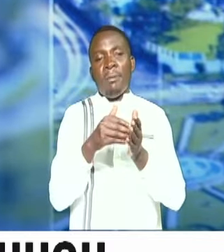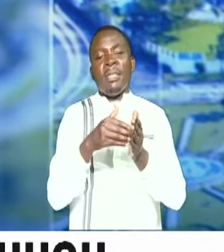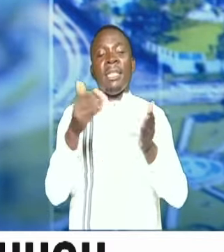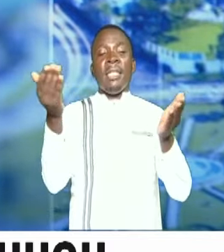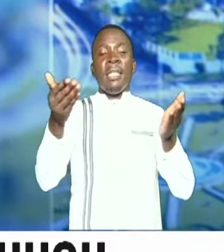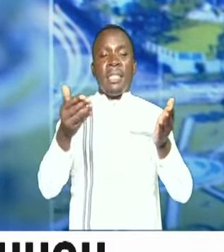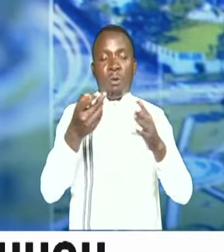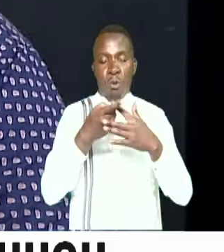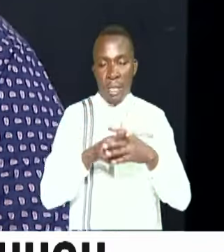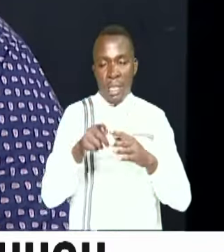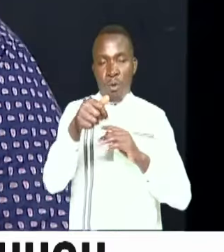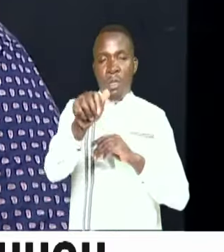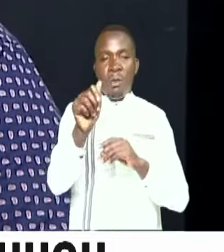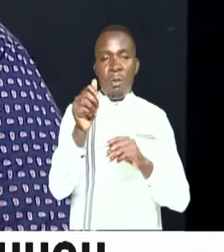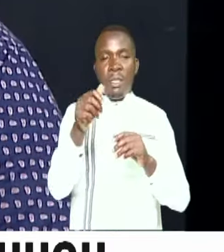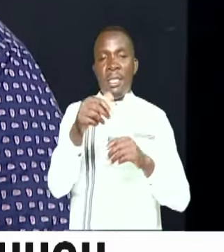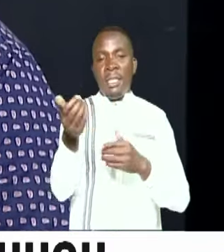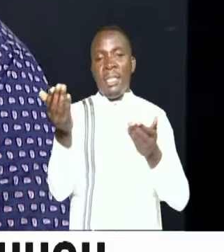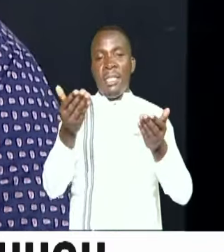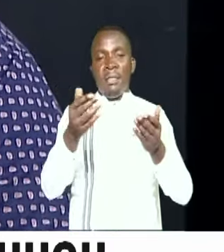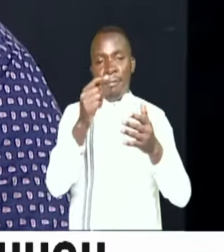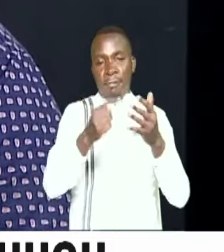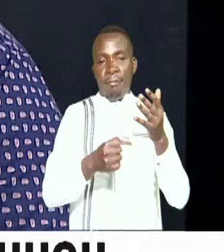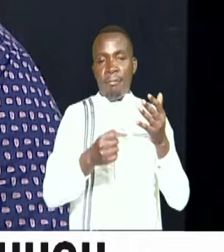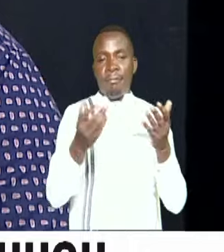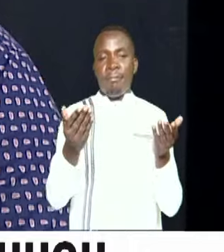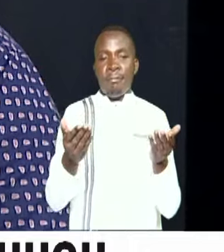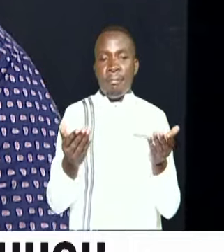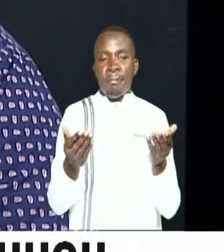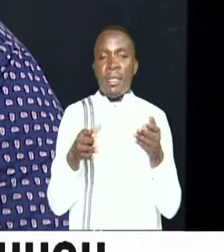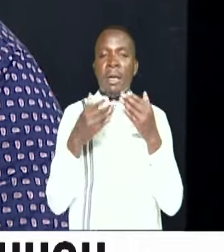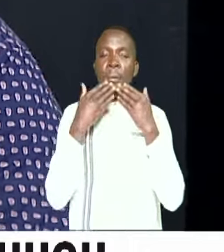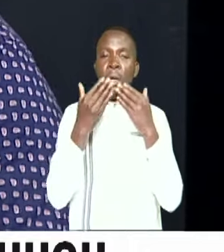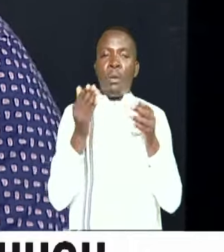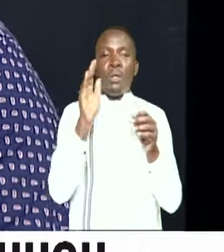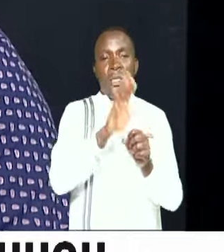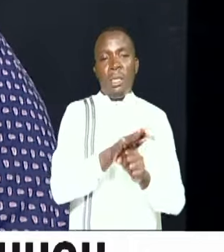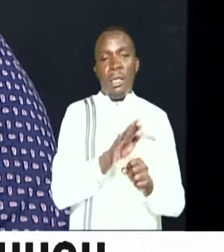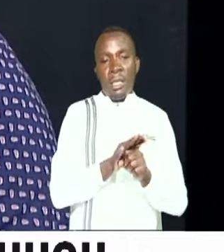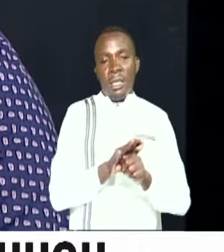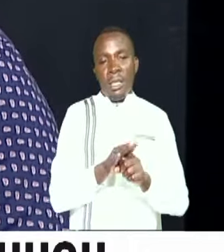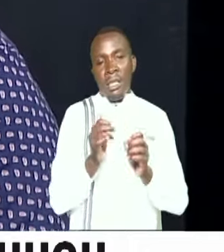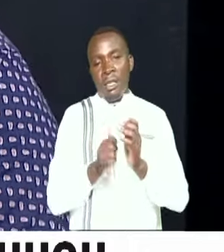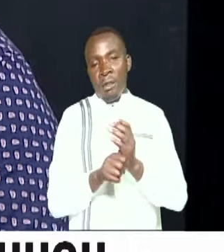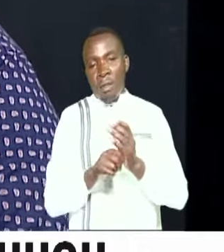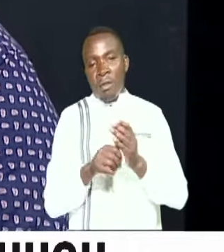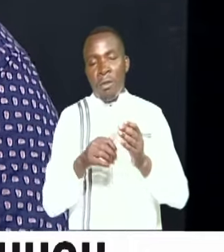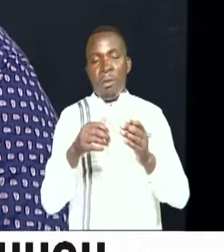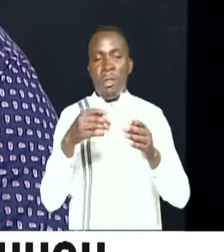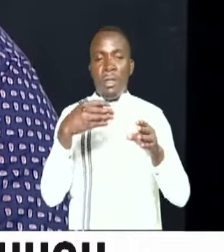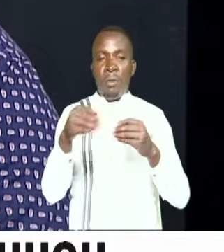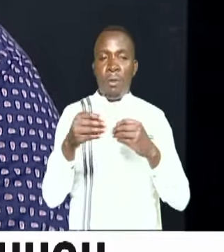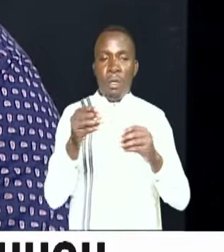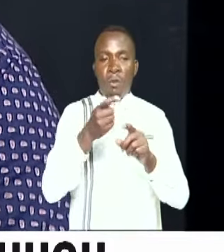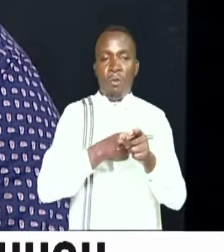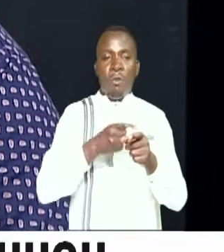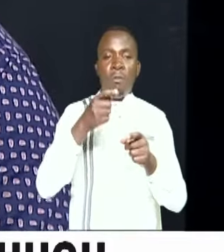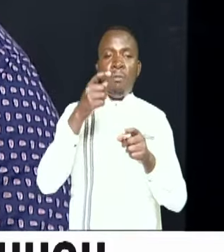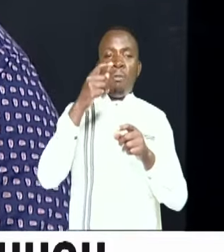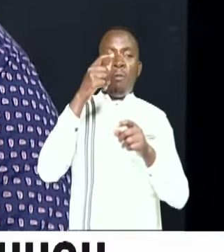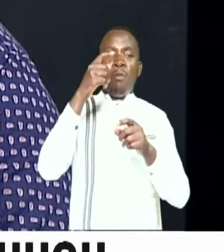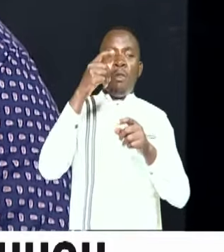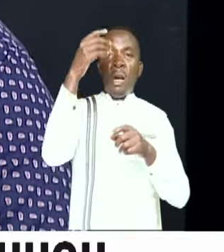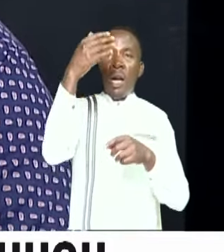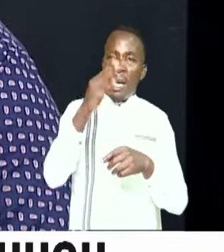ngiyo nari mvuze? Murakoze. Ikibazo cya raw materials, ibikoresho by'ibanze mu nganda, usanga ni ikibazo. Kubera